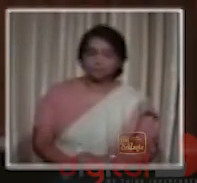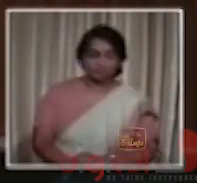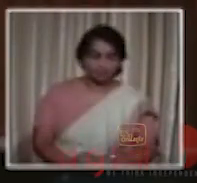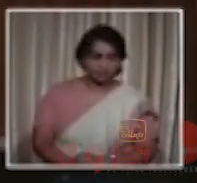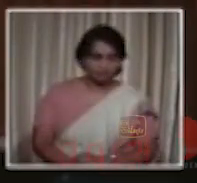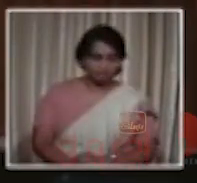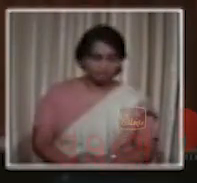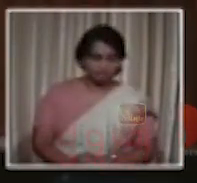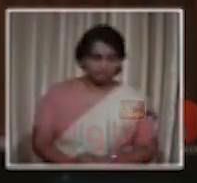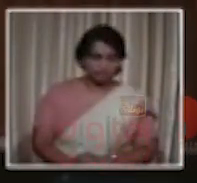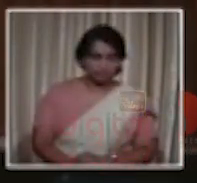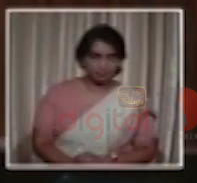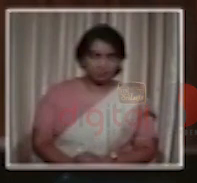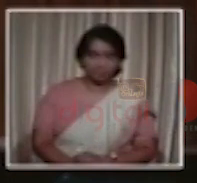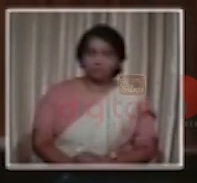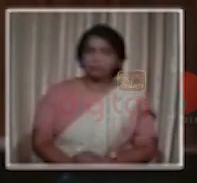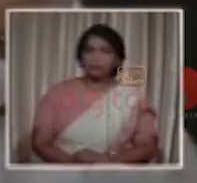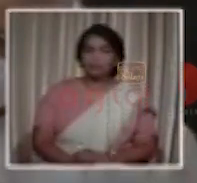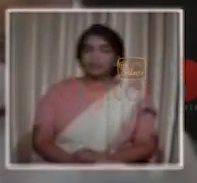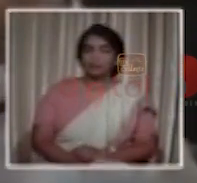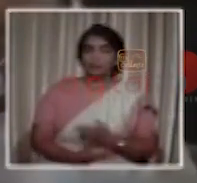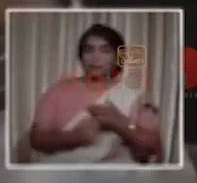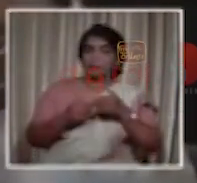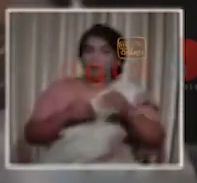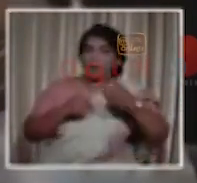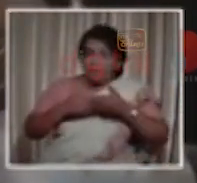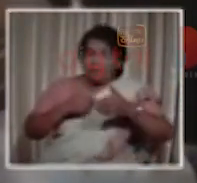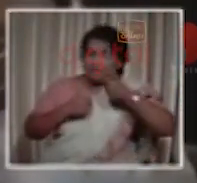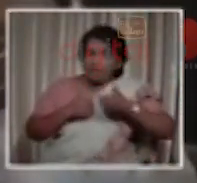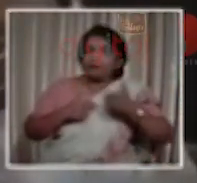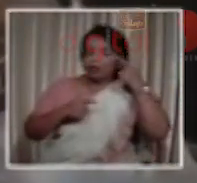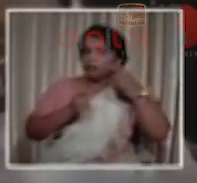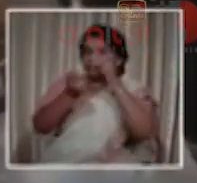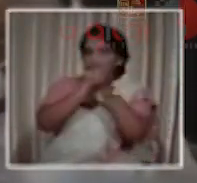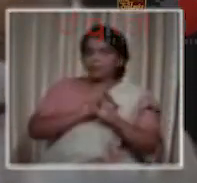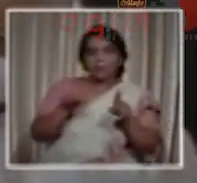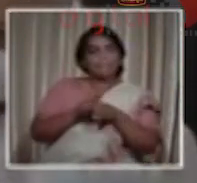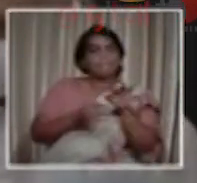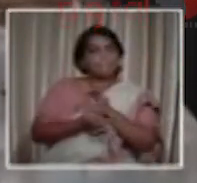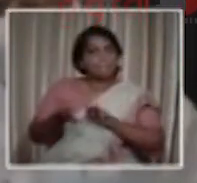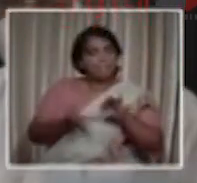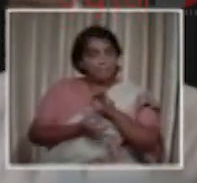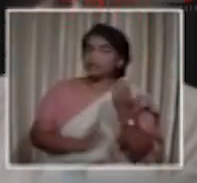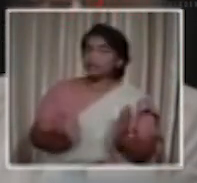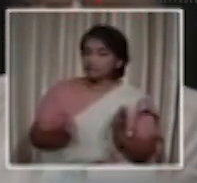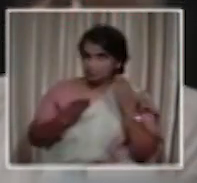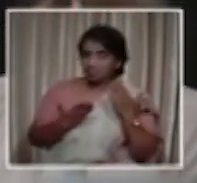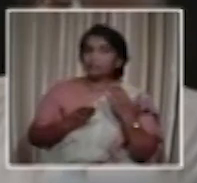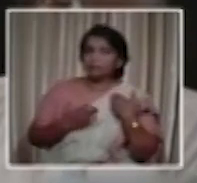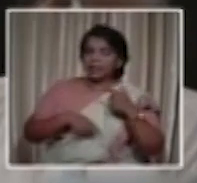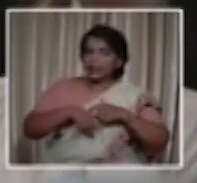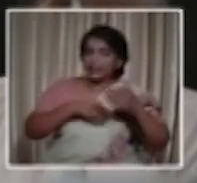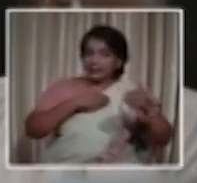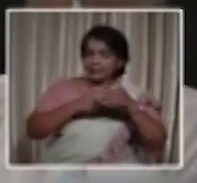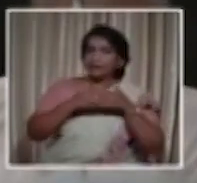සංශෝධනය අත්‍යවශ්‍ය හා කාලීන සංශෝධන සහිතව ප්‍රජාතන්ත්‍රවාදීව බලාත්මක කිරීම කෙටි කාලීනව